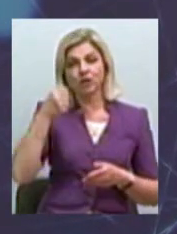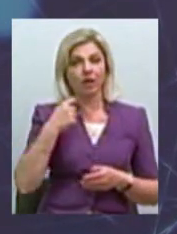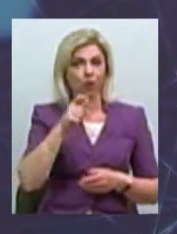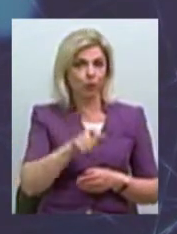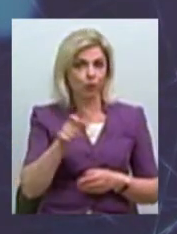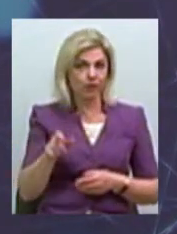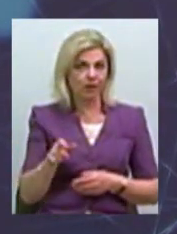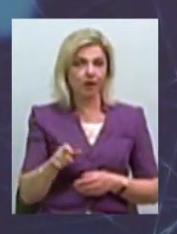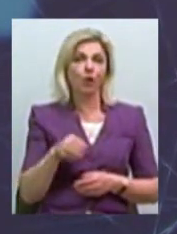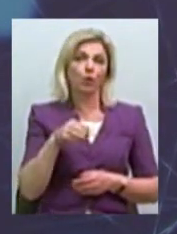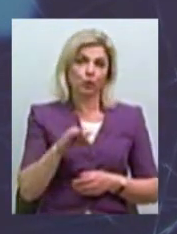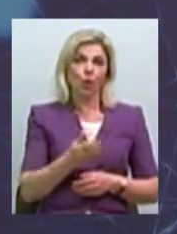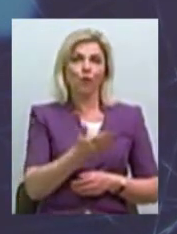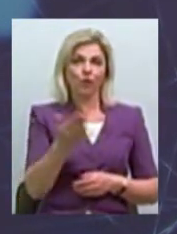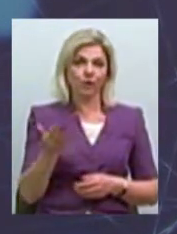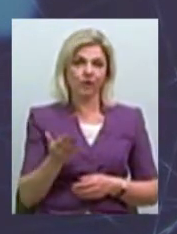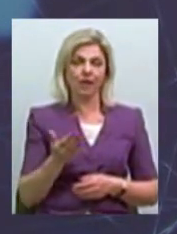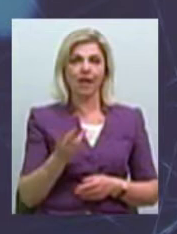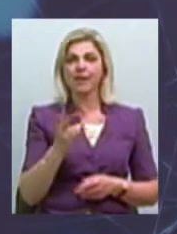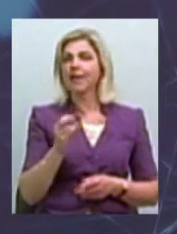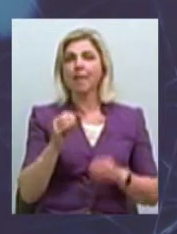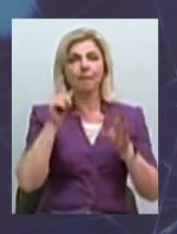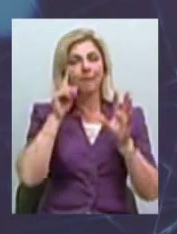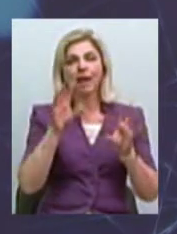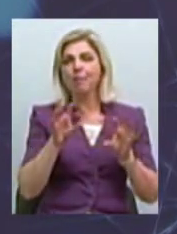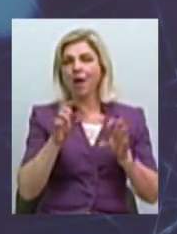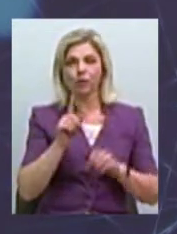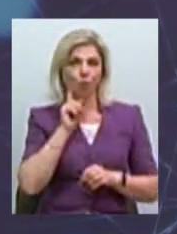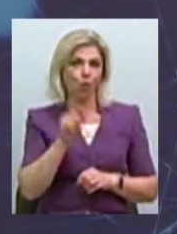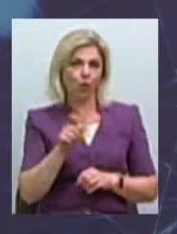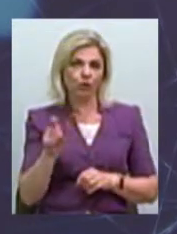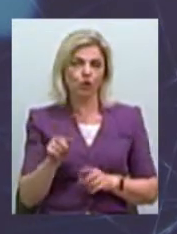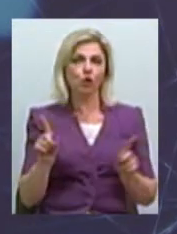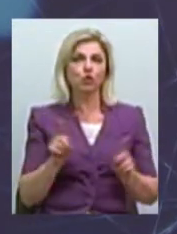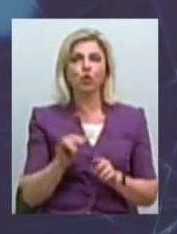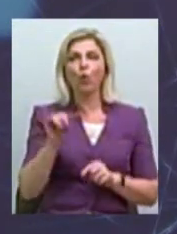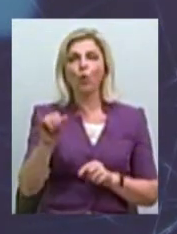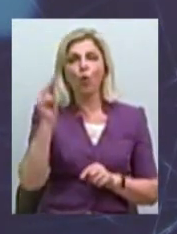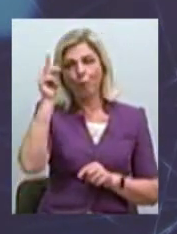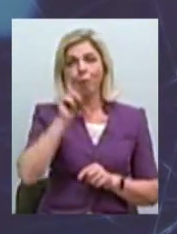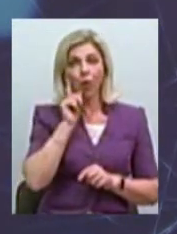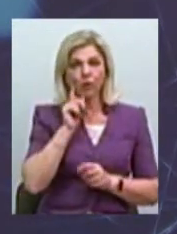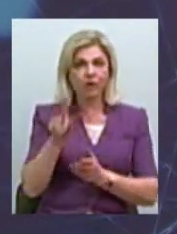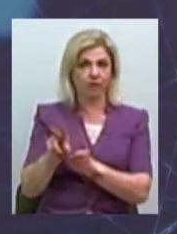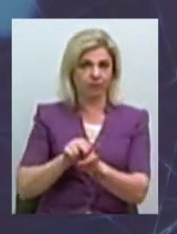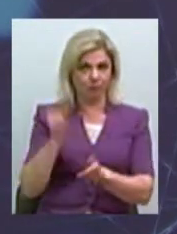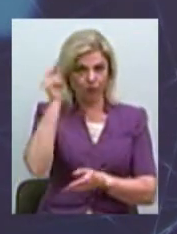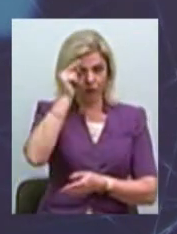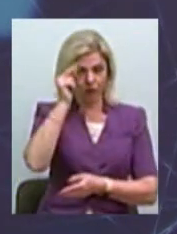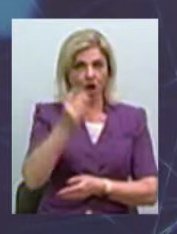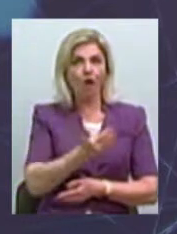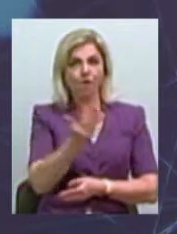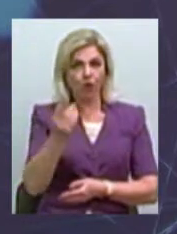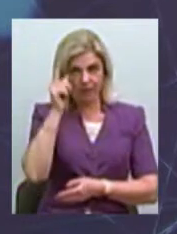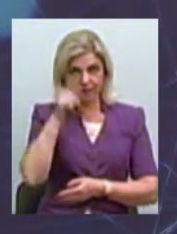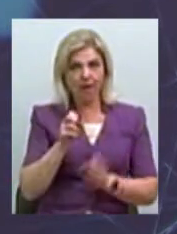то вони, мені здається, не сприймають молодь, як, щоб у молоді повчитися чомусь. Ось вони знають, як проводити екскурсію,